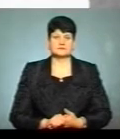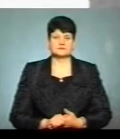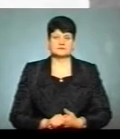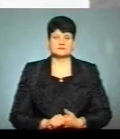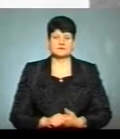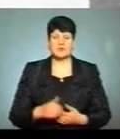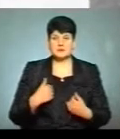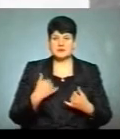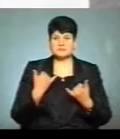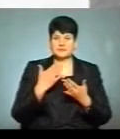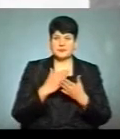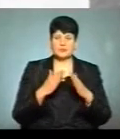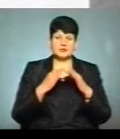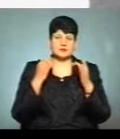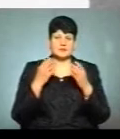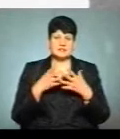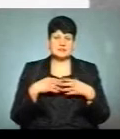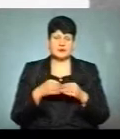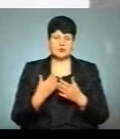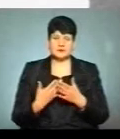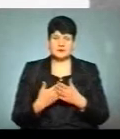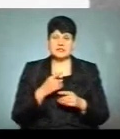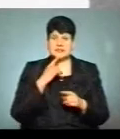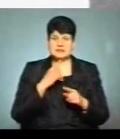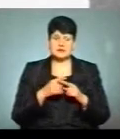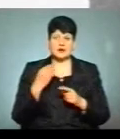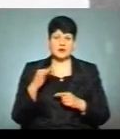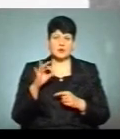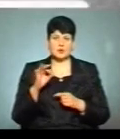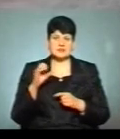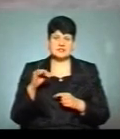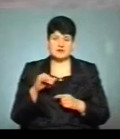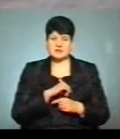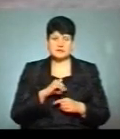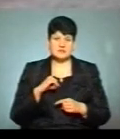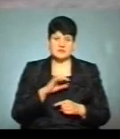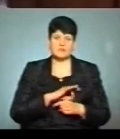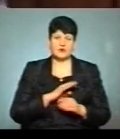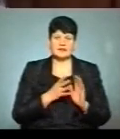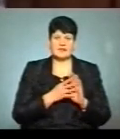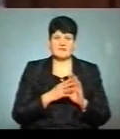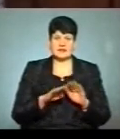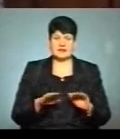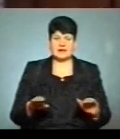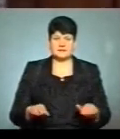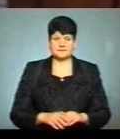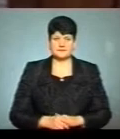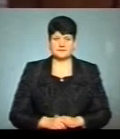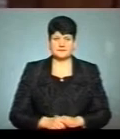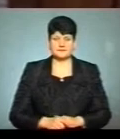Ми знаходимось у будинку сімейного типу, де сестра Йосафата самотужки виховує 9 дітей.